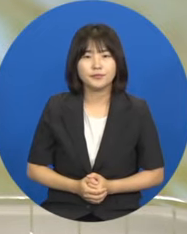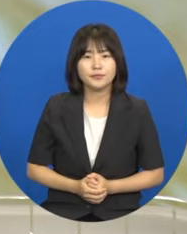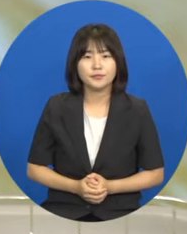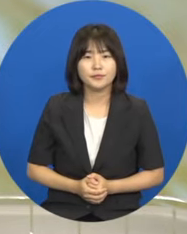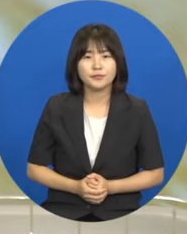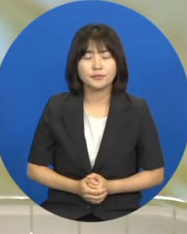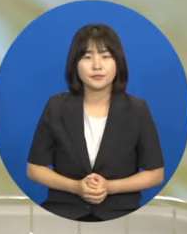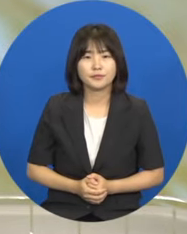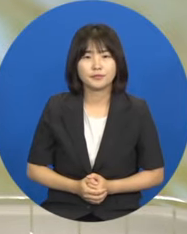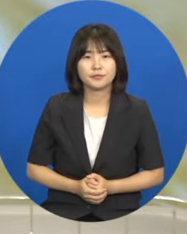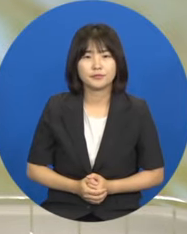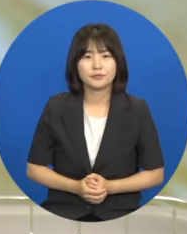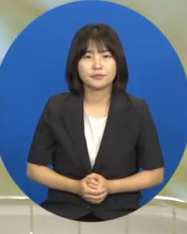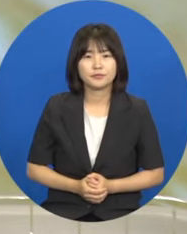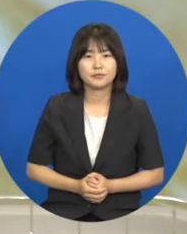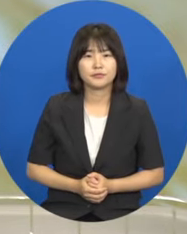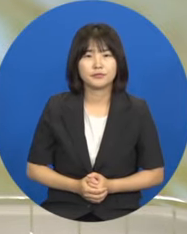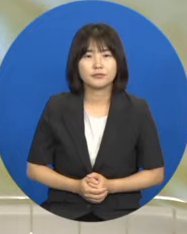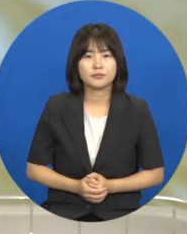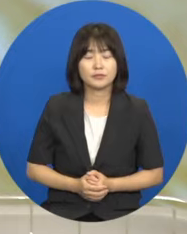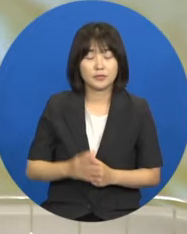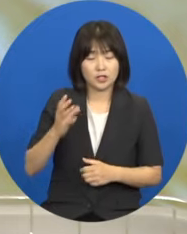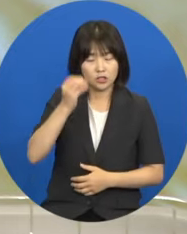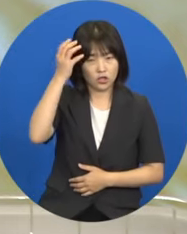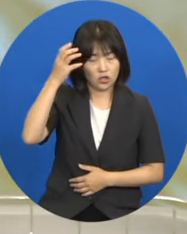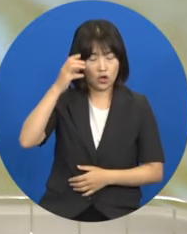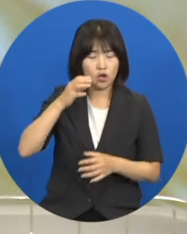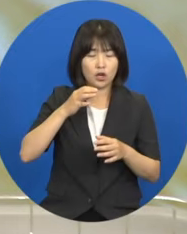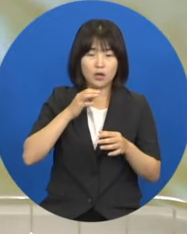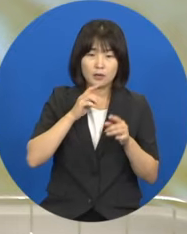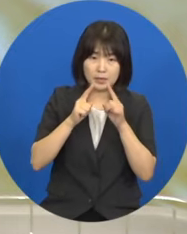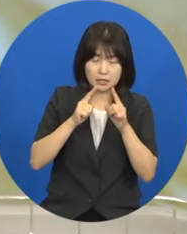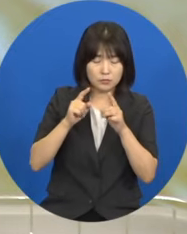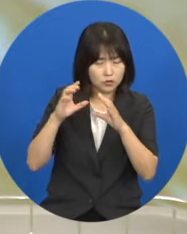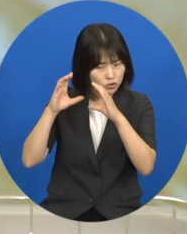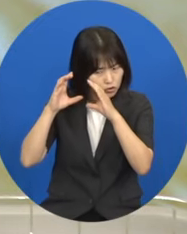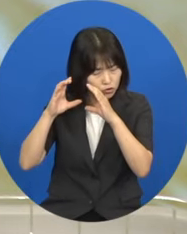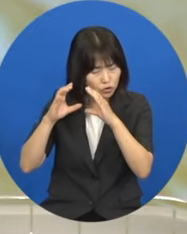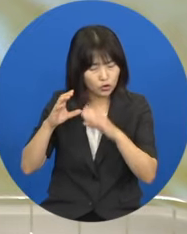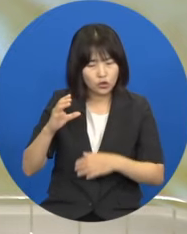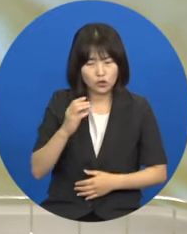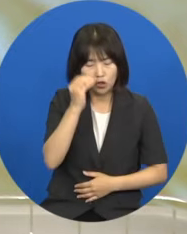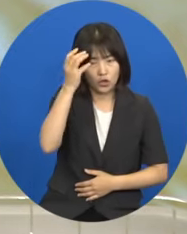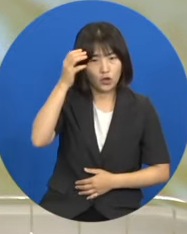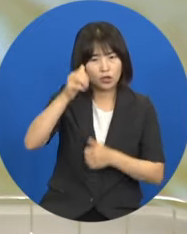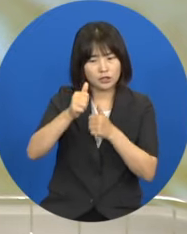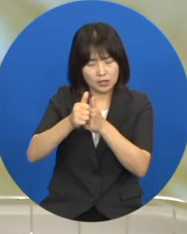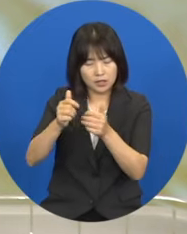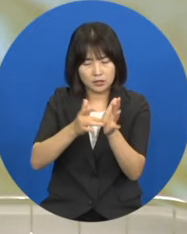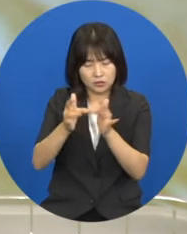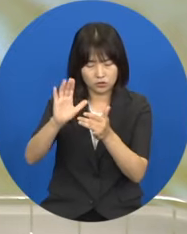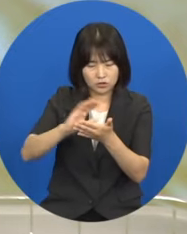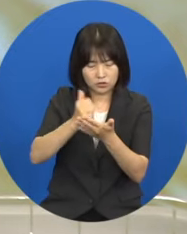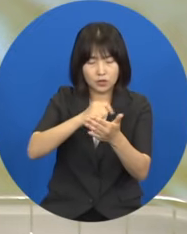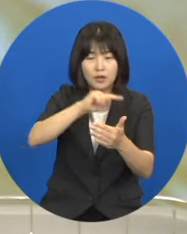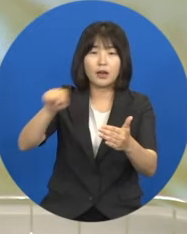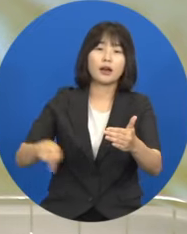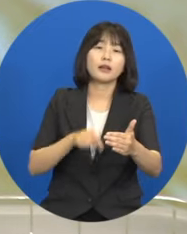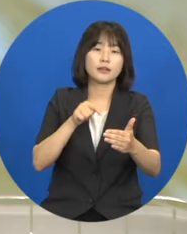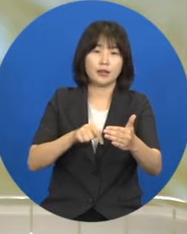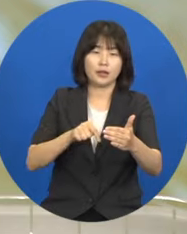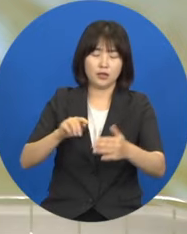여러분, 이렇게 성령의 음성에 귀 기울이고 성령을 따라 예수 그리스도 안에서 우리의